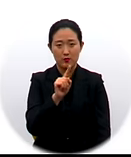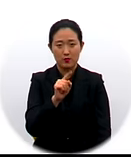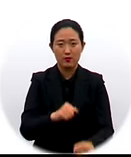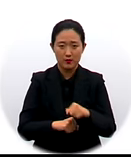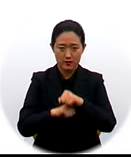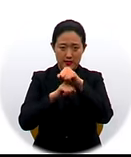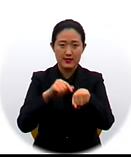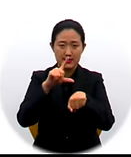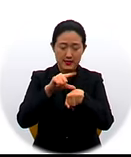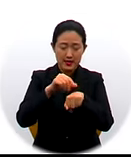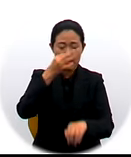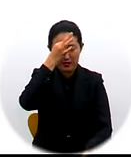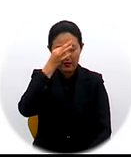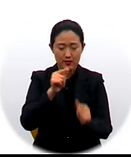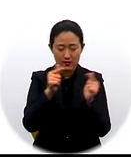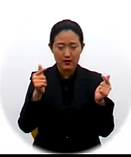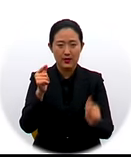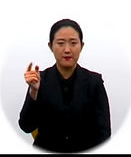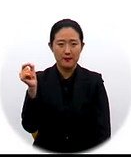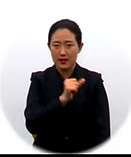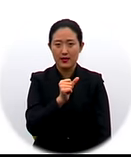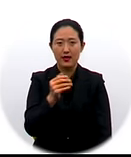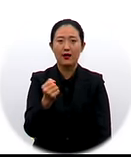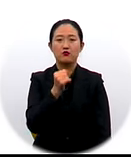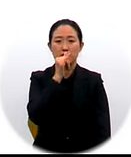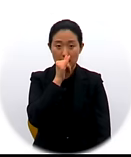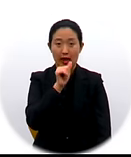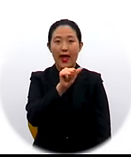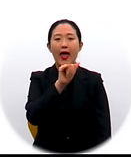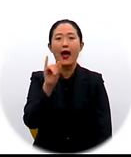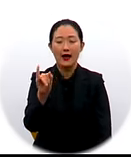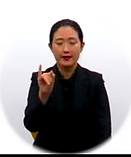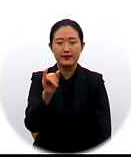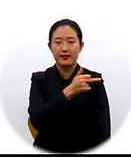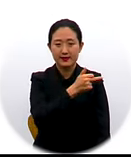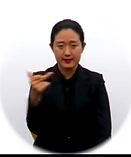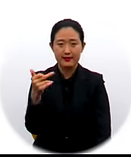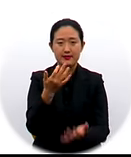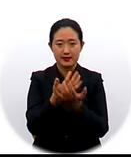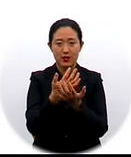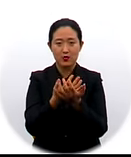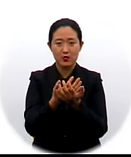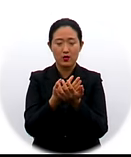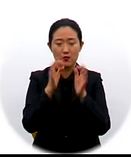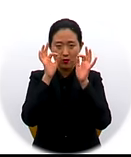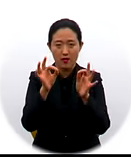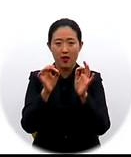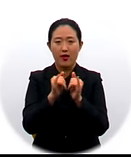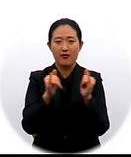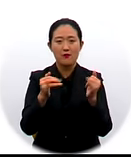쌓아온 시간에서 가지고 있는 노하우를 널리지처럼 가지고 있는 반면, AI는 방대한 데이터를